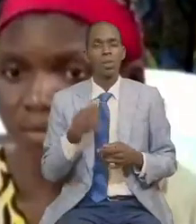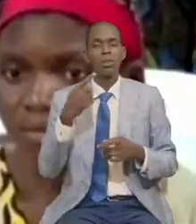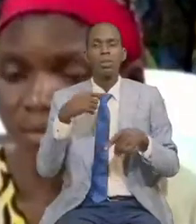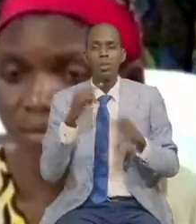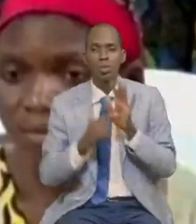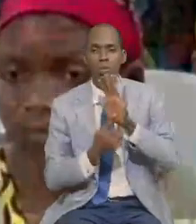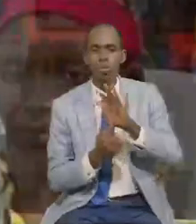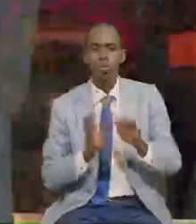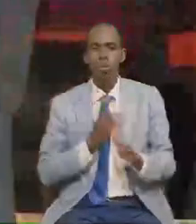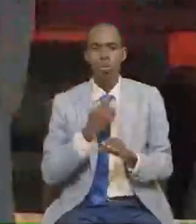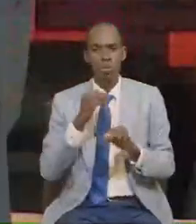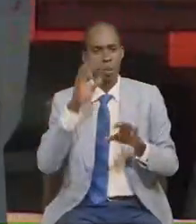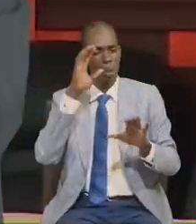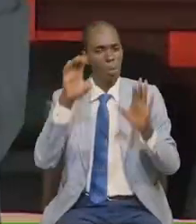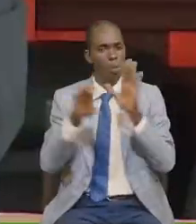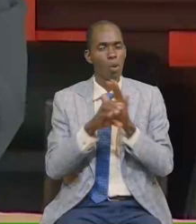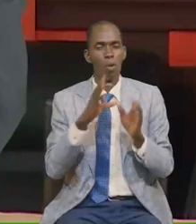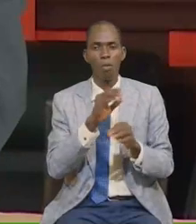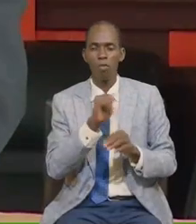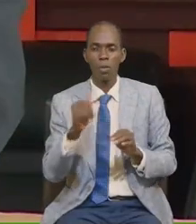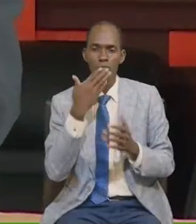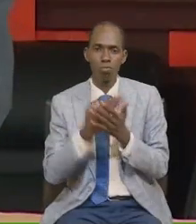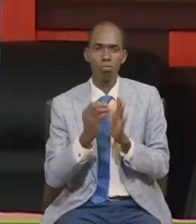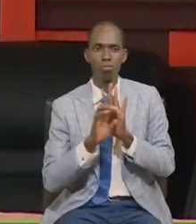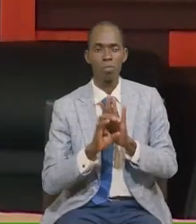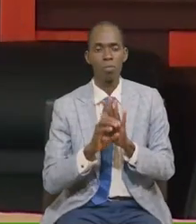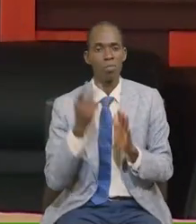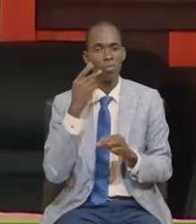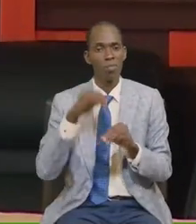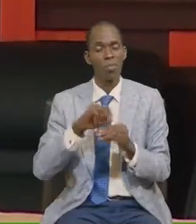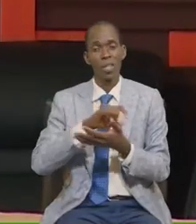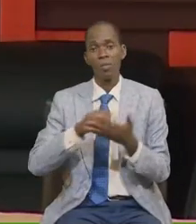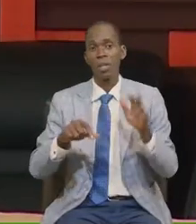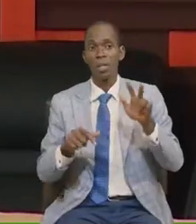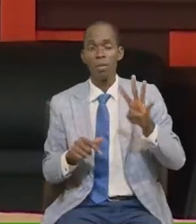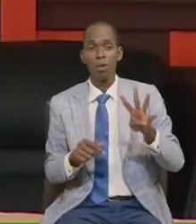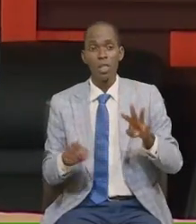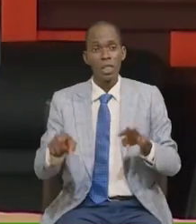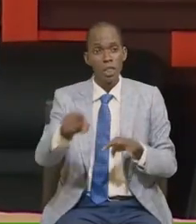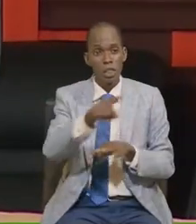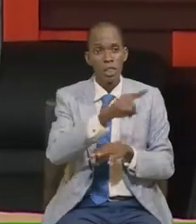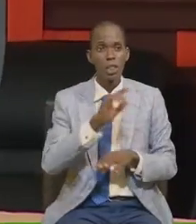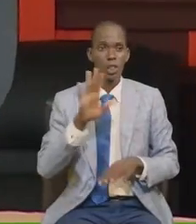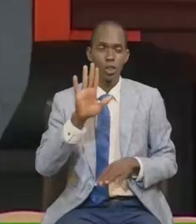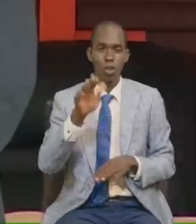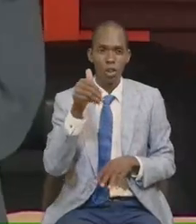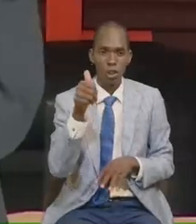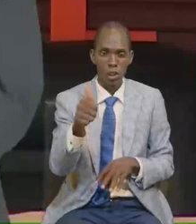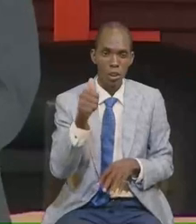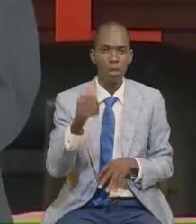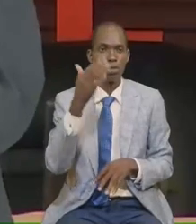le portrait le modèle mais c'est 34 vous savez vous-même